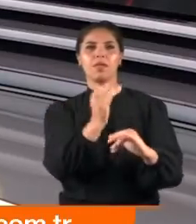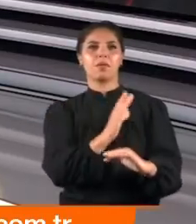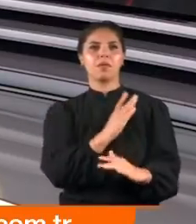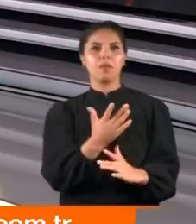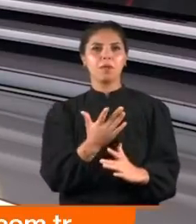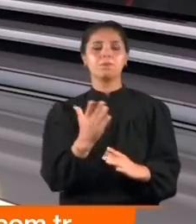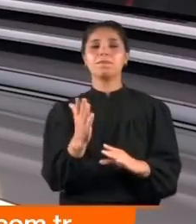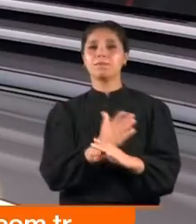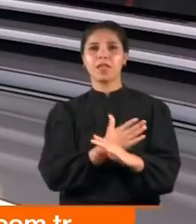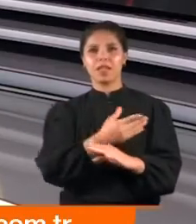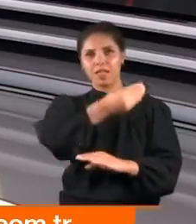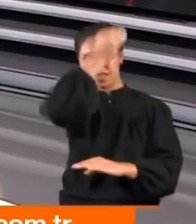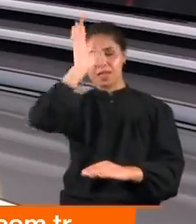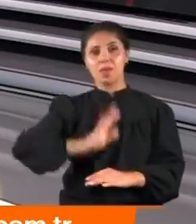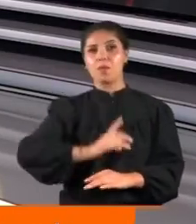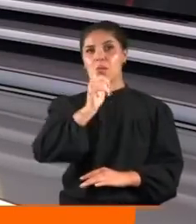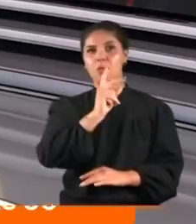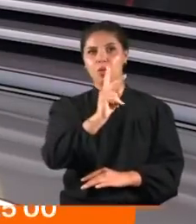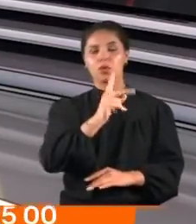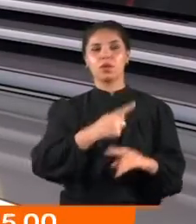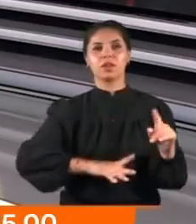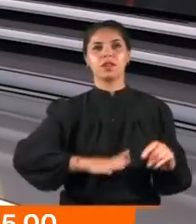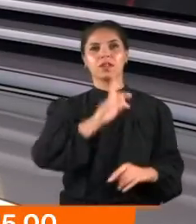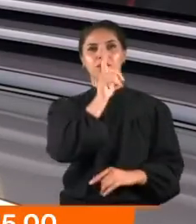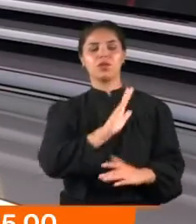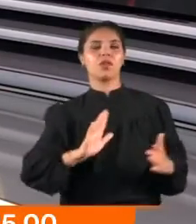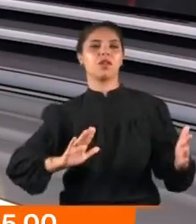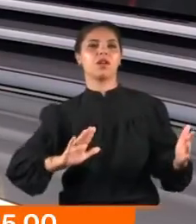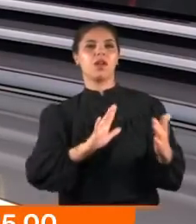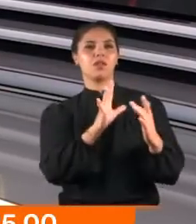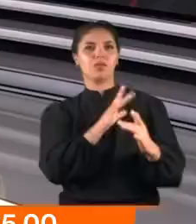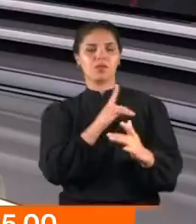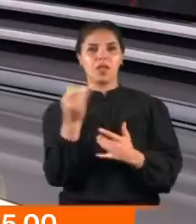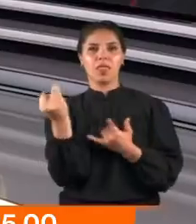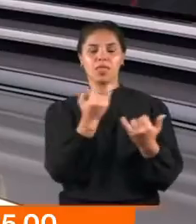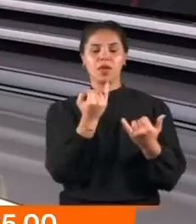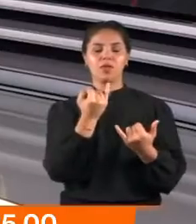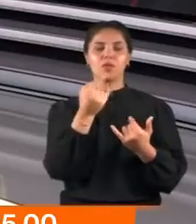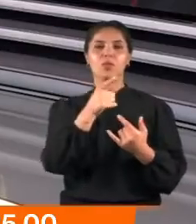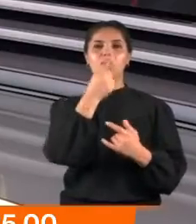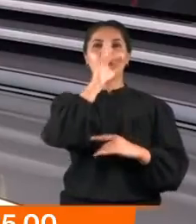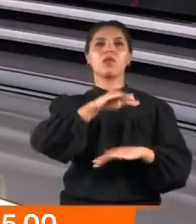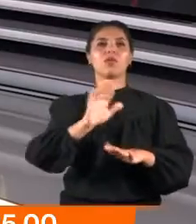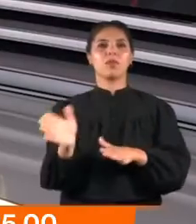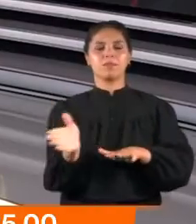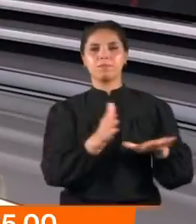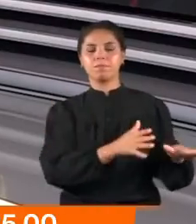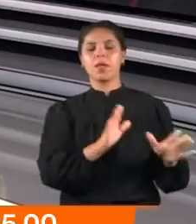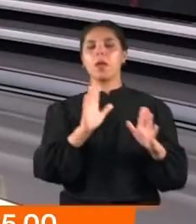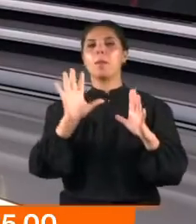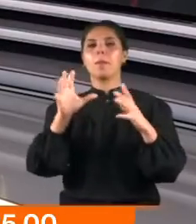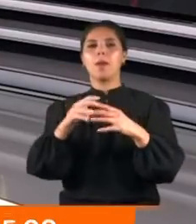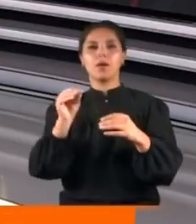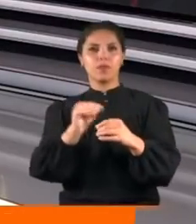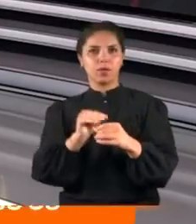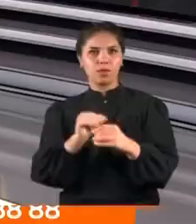çıktı. Gerekçeleri İmamoğlu'nun Kılıçdaroğlu'nun karşısında durması. Tabii tartışmalar bundan ibaret değil. Parti koridorlarında da